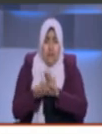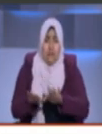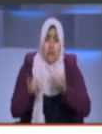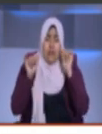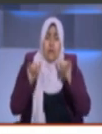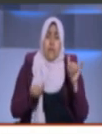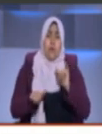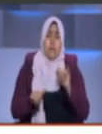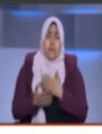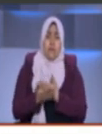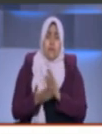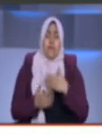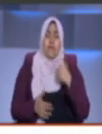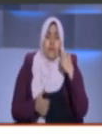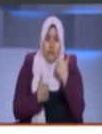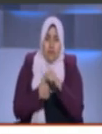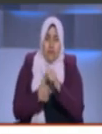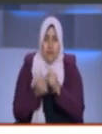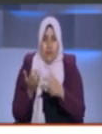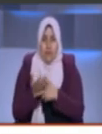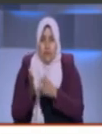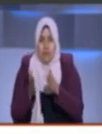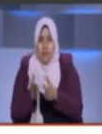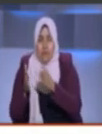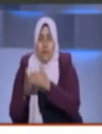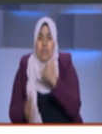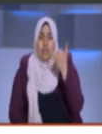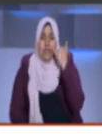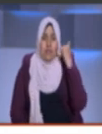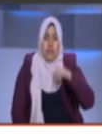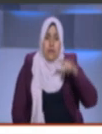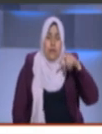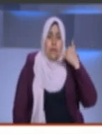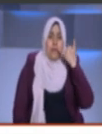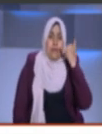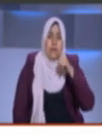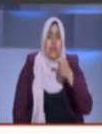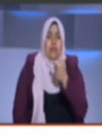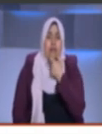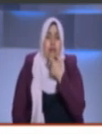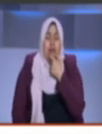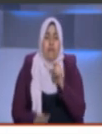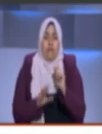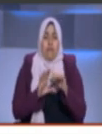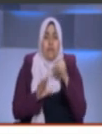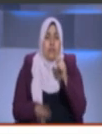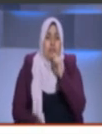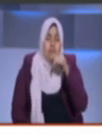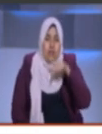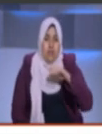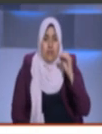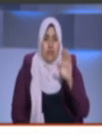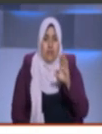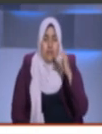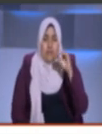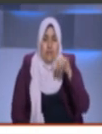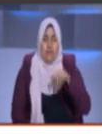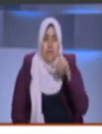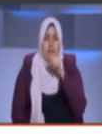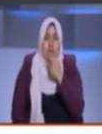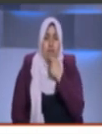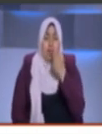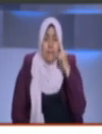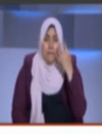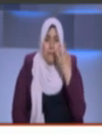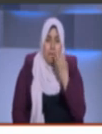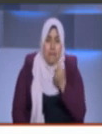نعم خالد، ارجو ان تبقى معنا، فينضم الينا من لندن مراسل اكسترا نيوز عبدو جمال. مساء الخير عبدو، اهلا